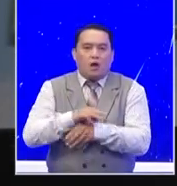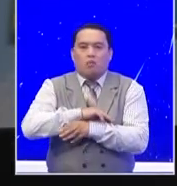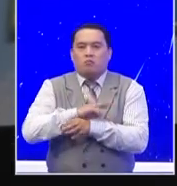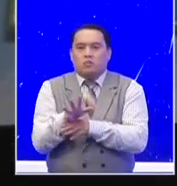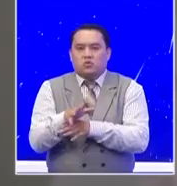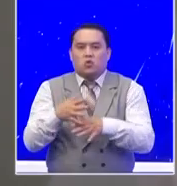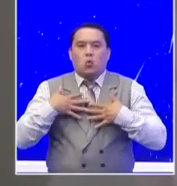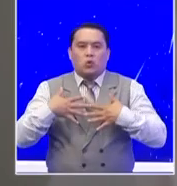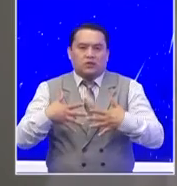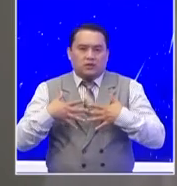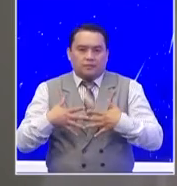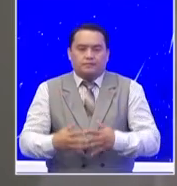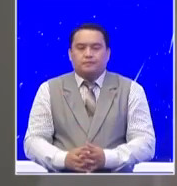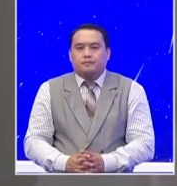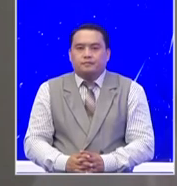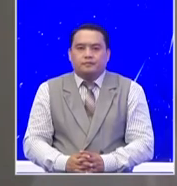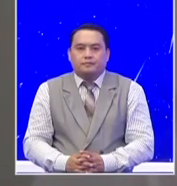снабжение кислородом.